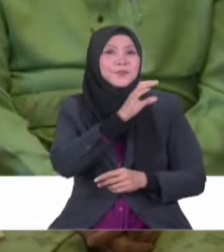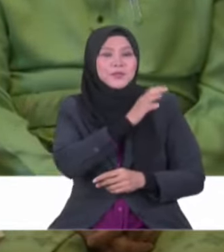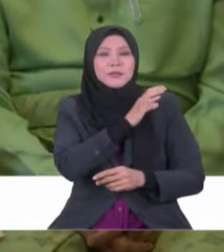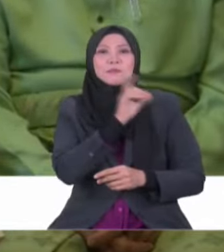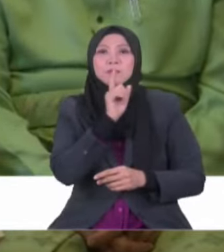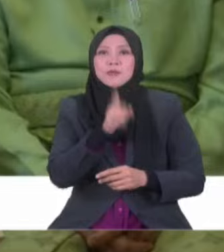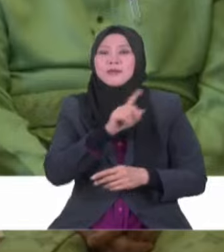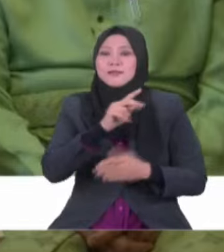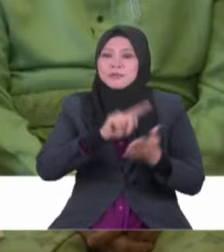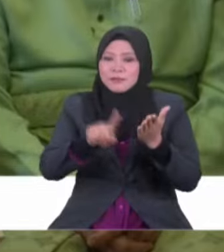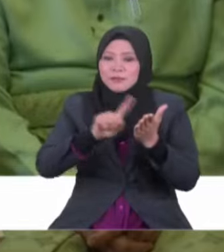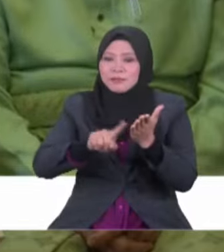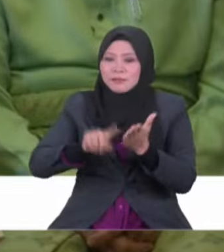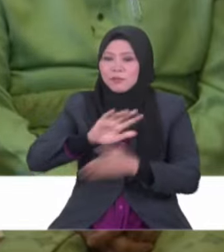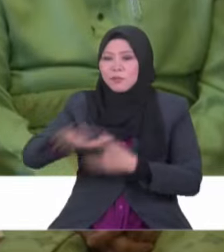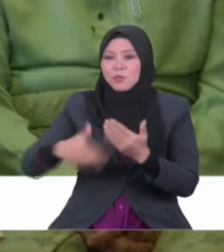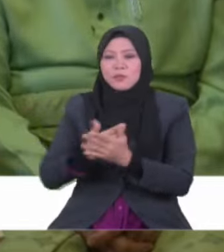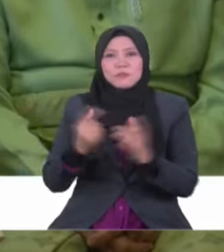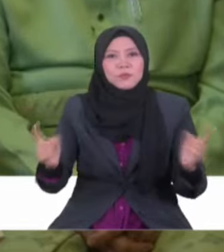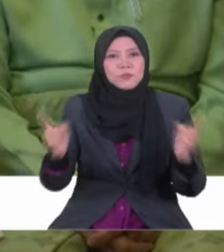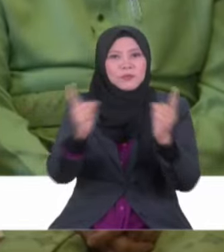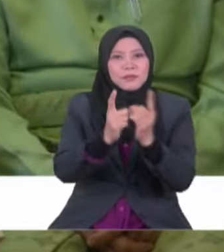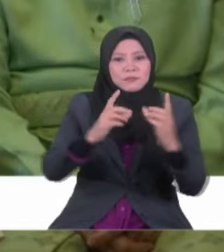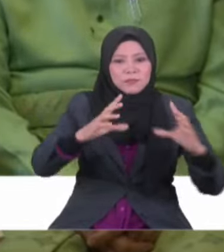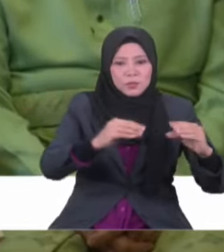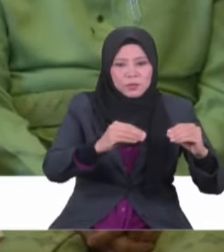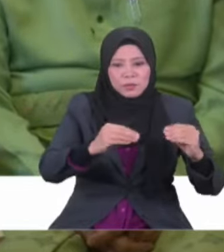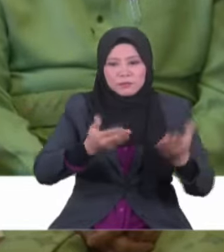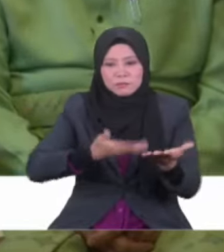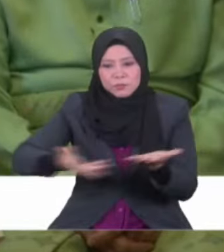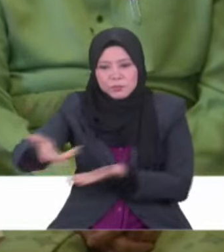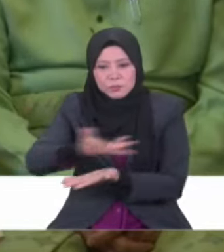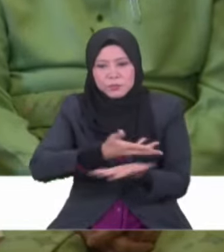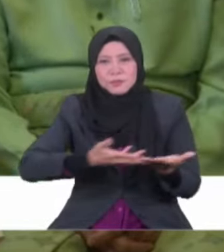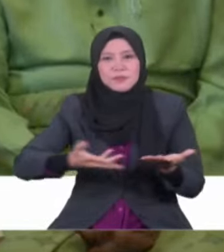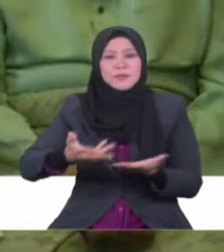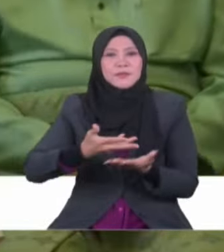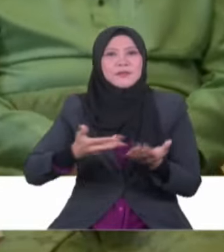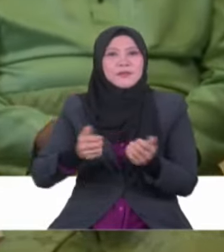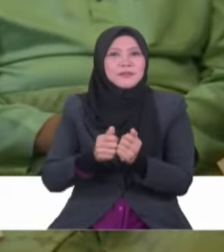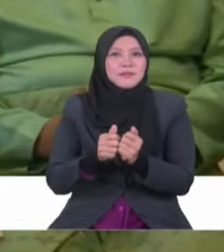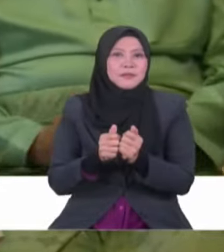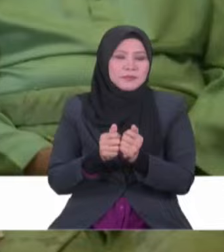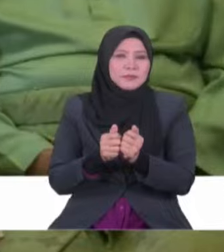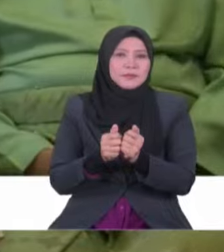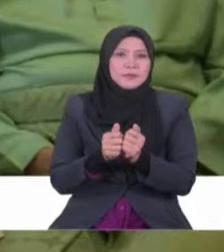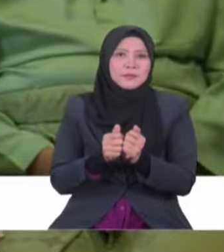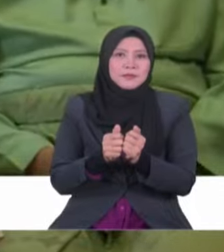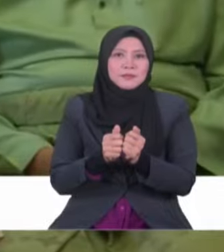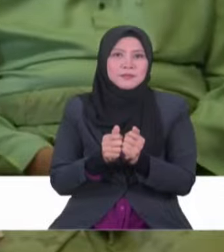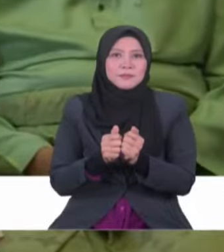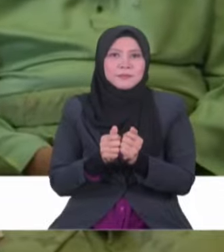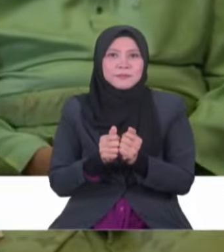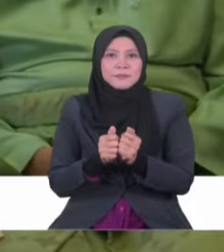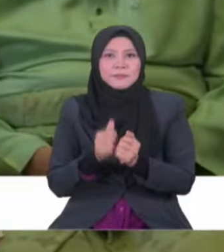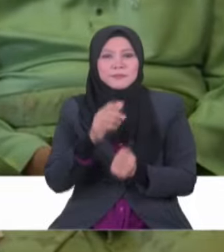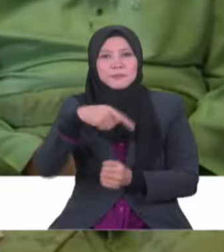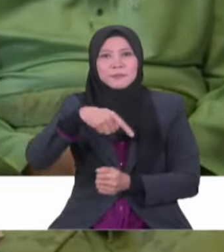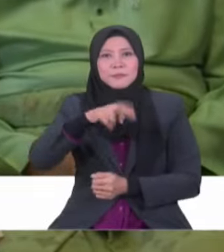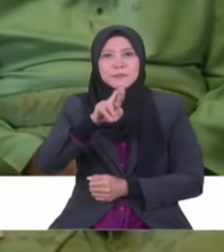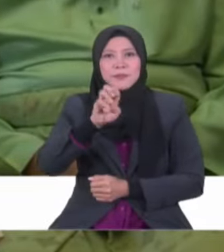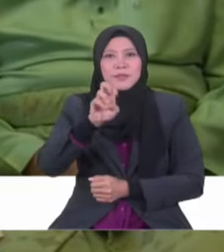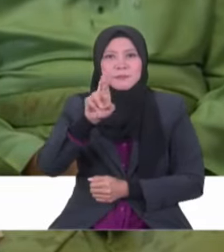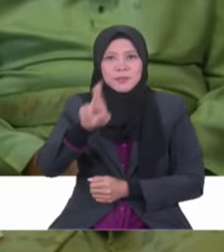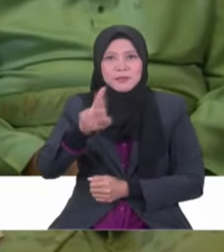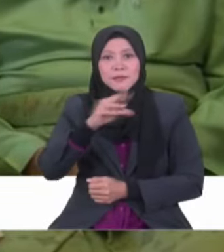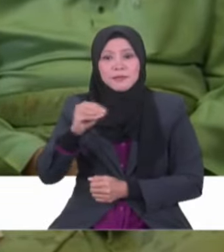kalau lihat semua pencubaan mesyuarat ini dengan kehadiran dan dukungan Premier dan Ketua